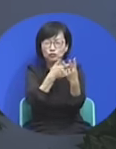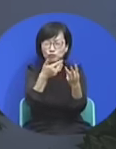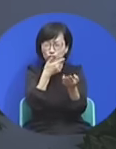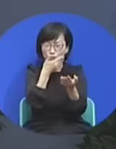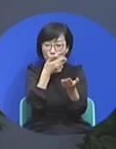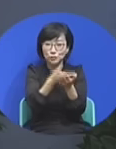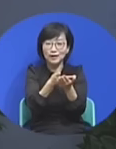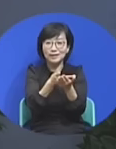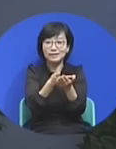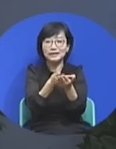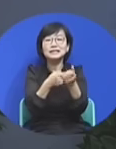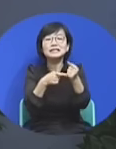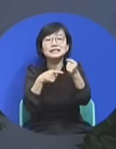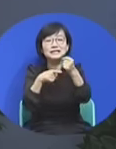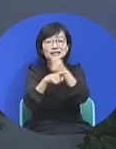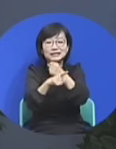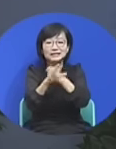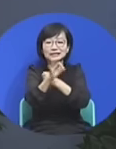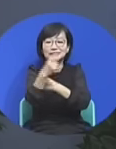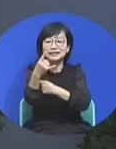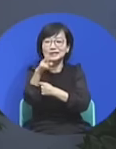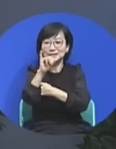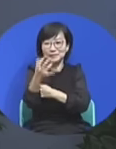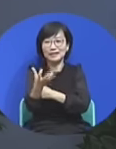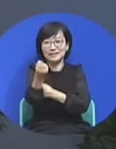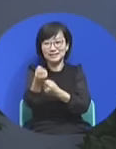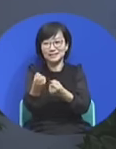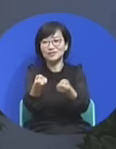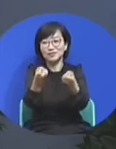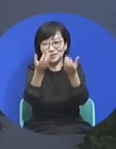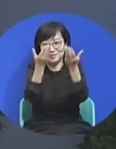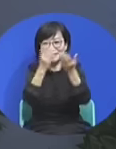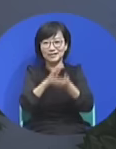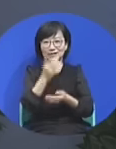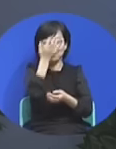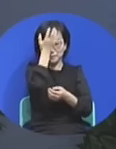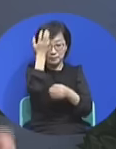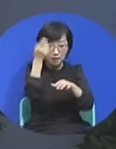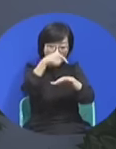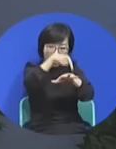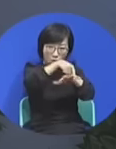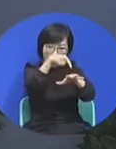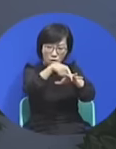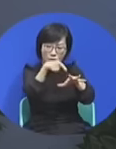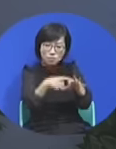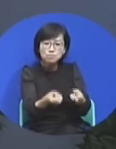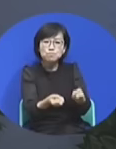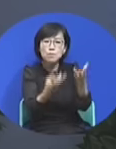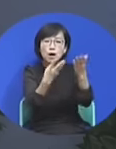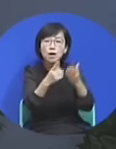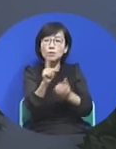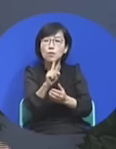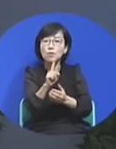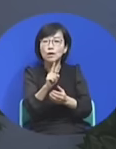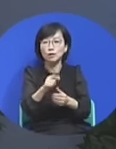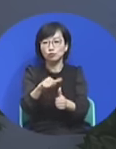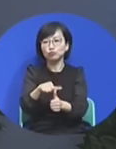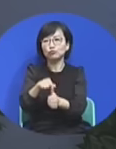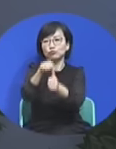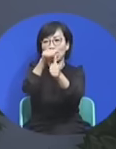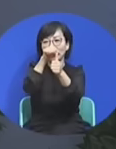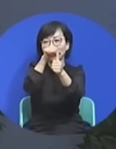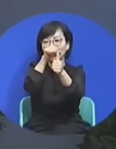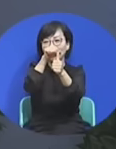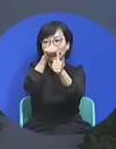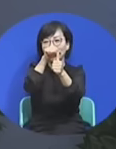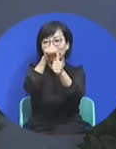있는 겁니다. And these three feasts have very important meaning. 유월절은 구원을 의미하는 겁니다. The Passover bespeaks of